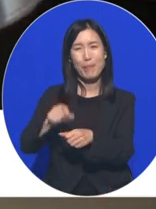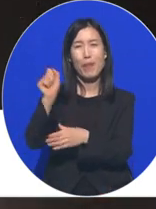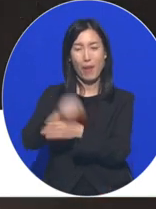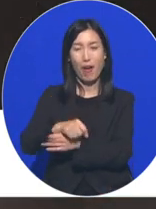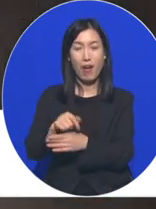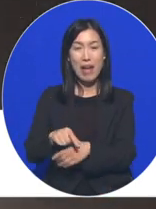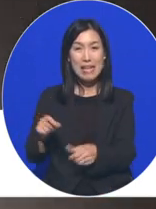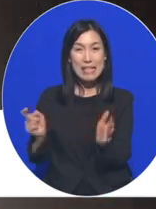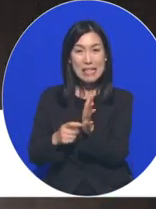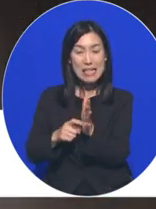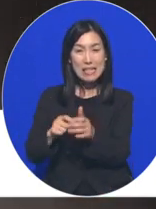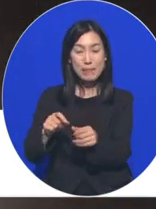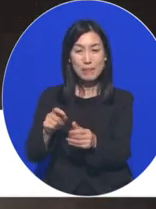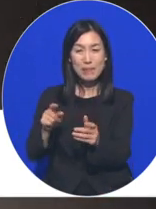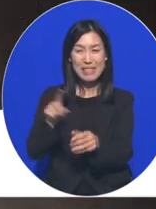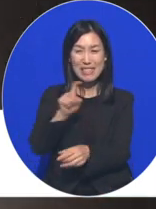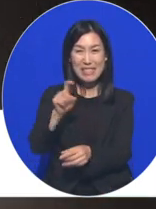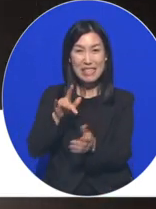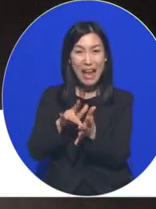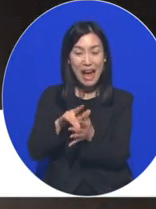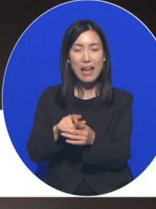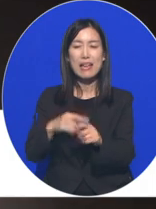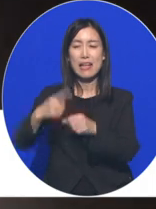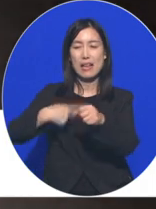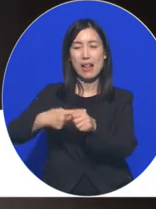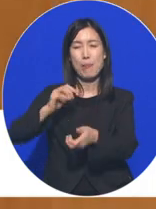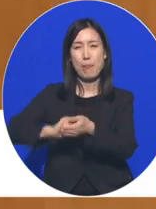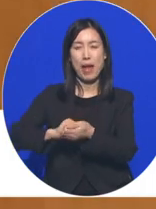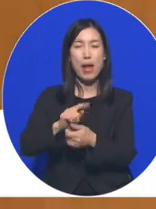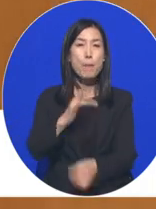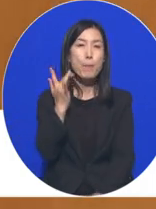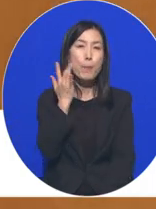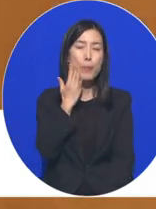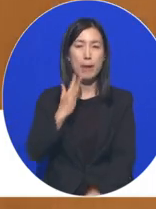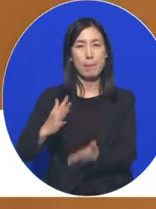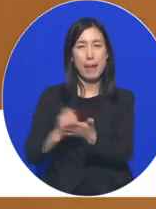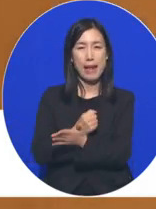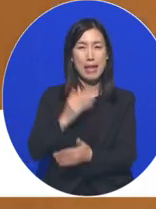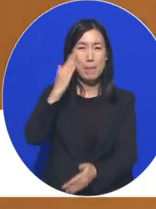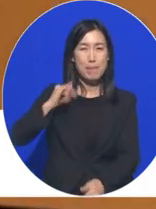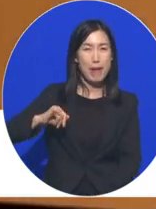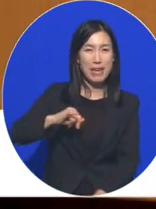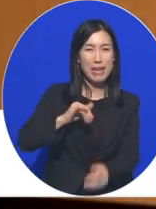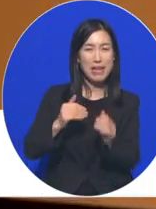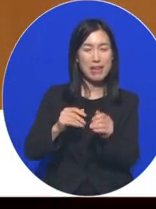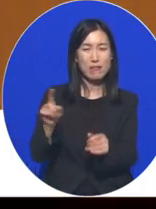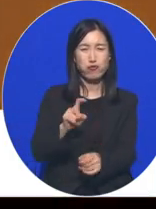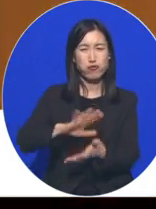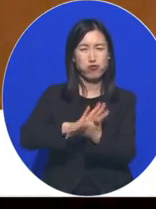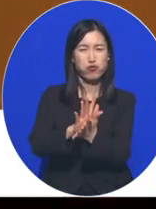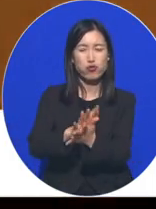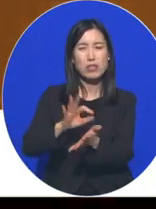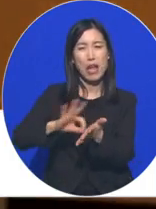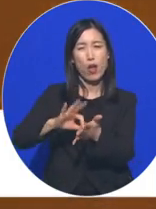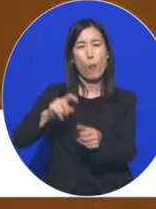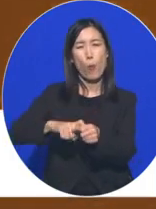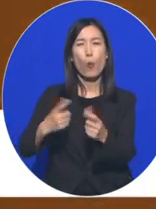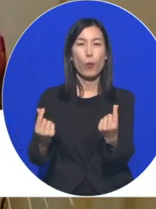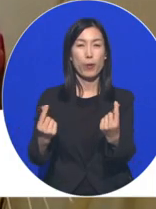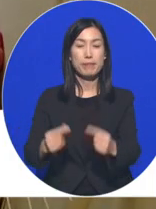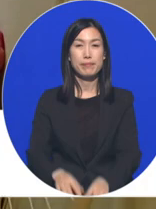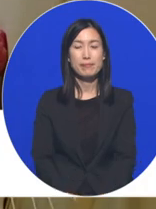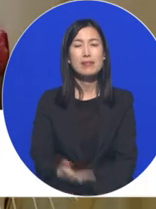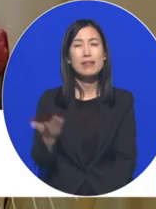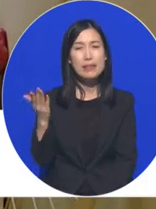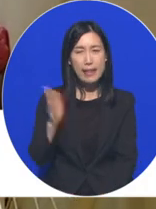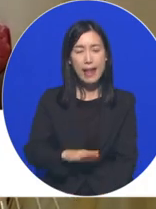긴급 사용 승인 기간은 1년으로 승인된 살충제는 모기와 파이 바퀴벌레 방제 용도로도 사용되고 있습니다